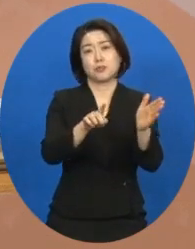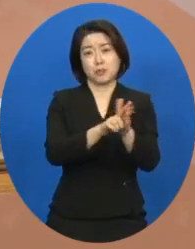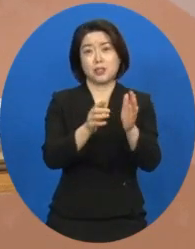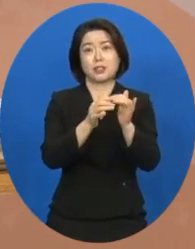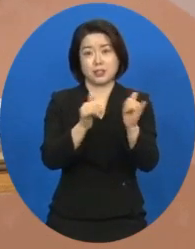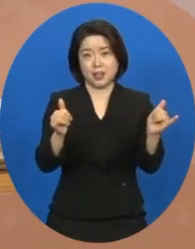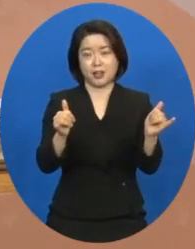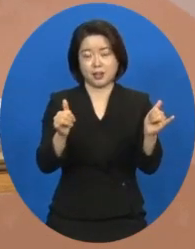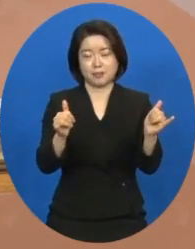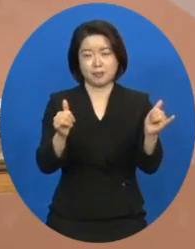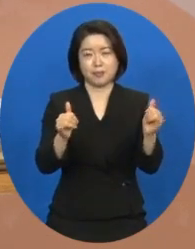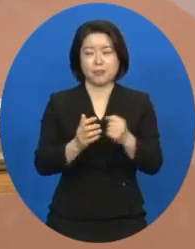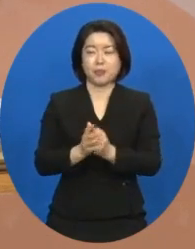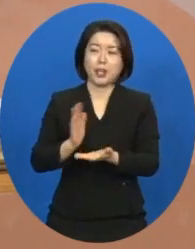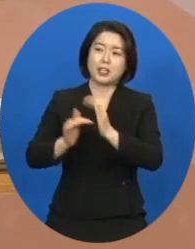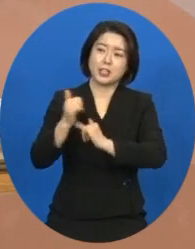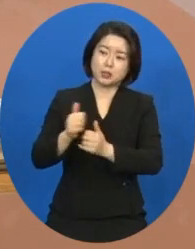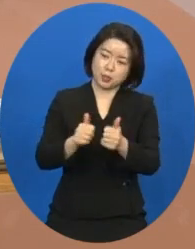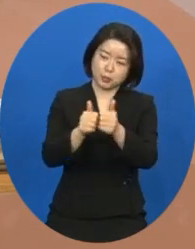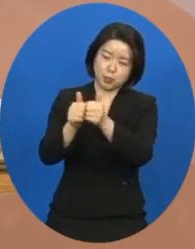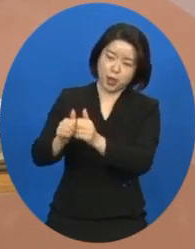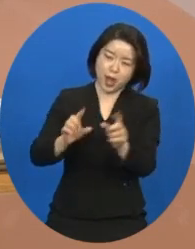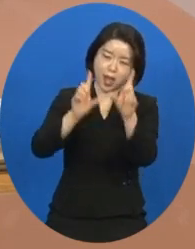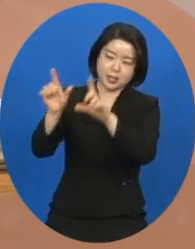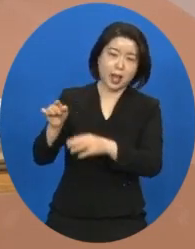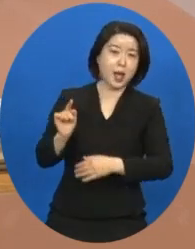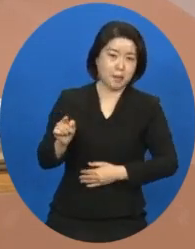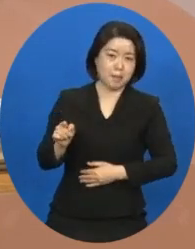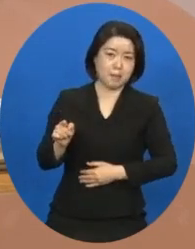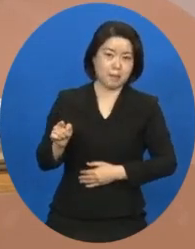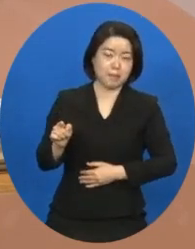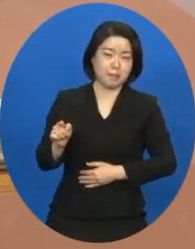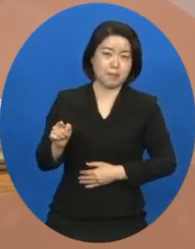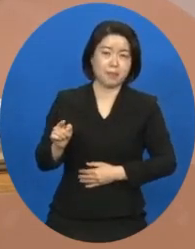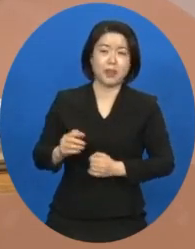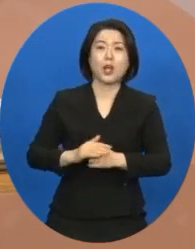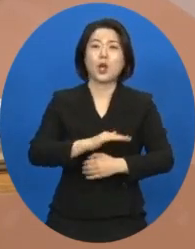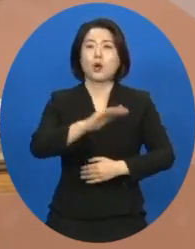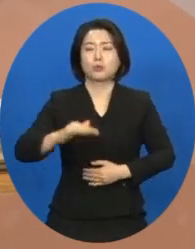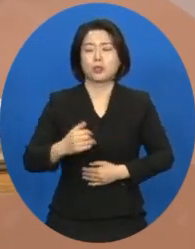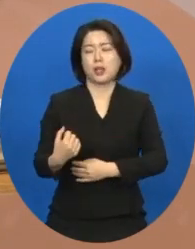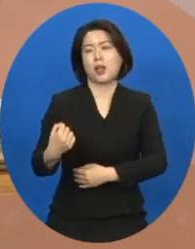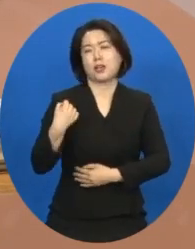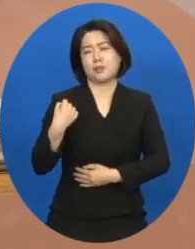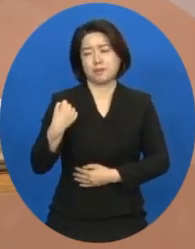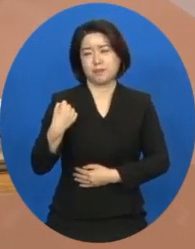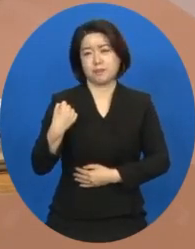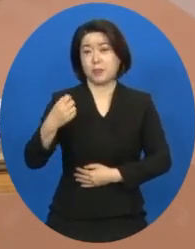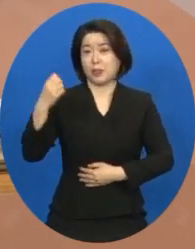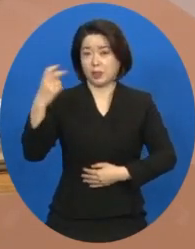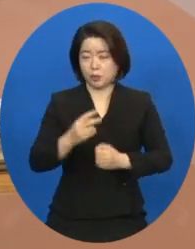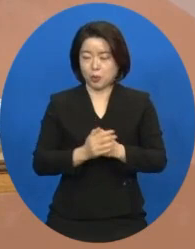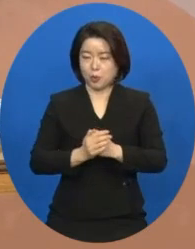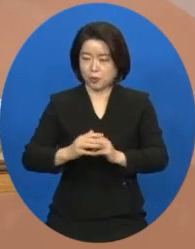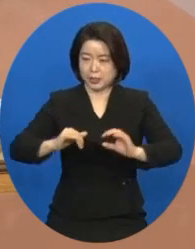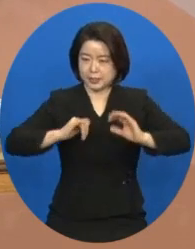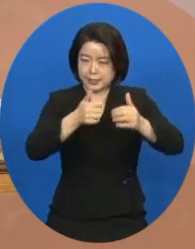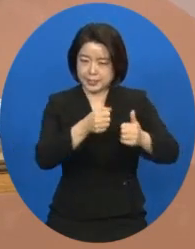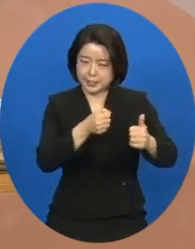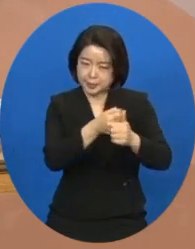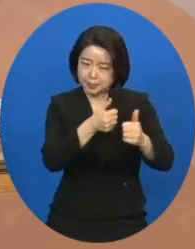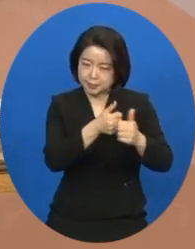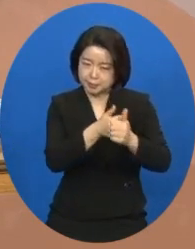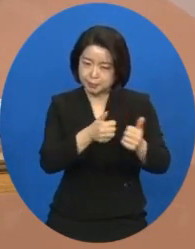있어서 예수님과 동행하는 삶을 사는 것은 우리의 힘이고 또 우리가 세상을 이기는